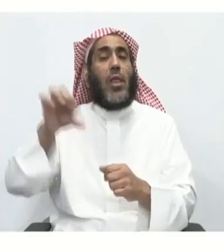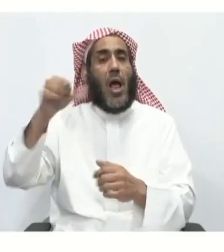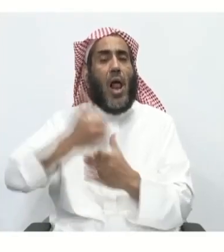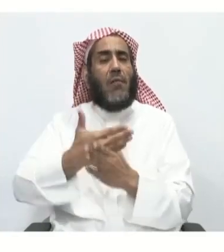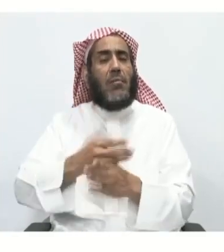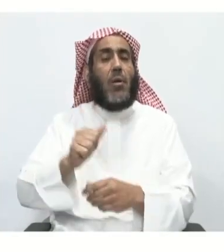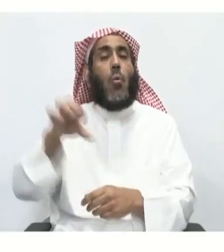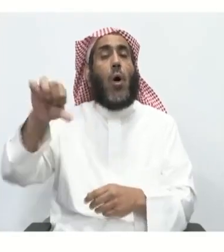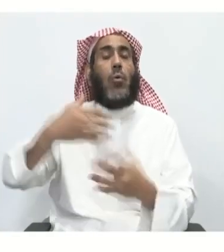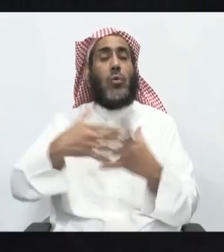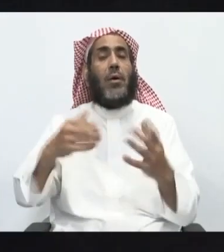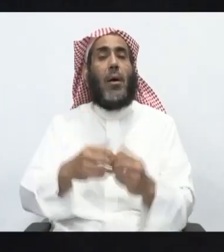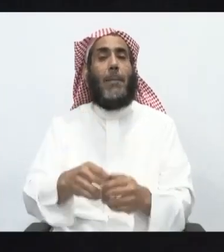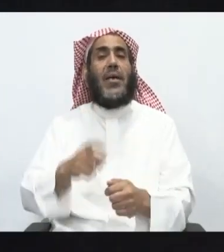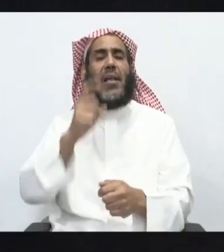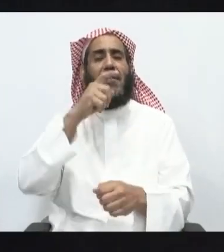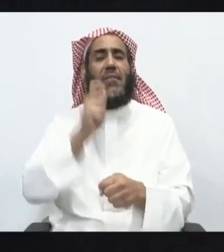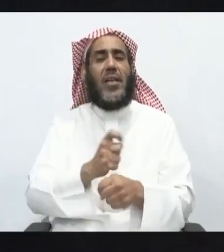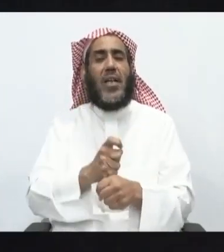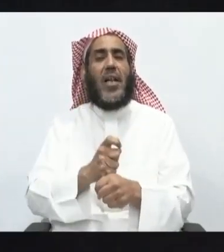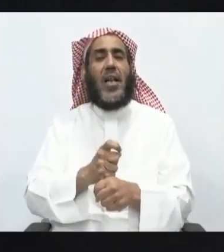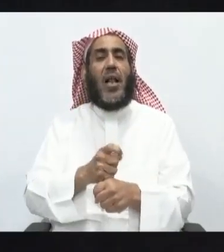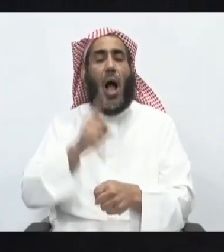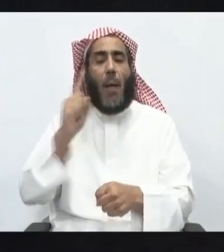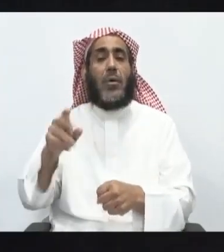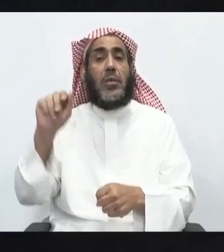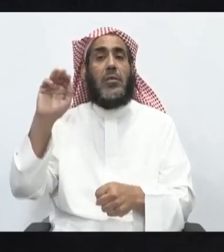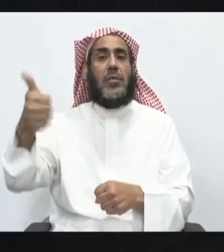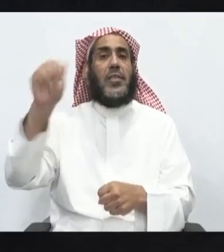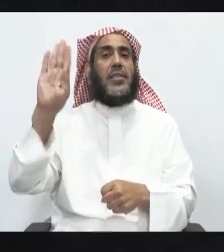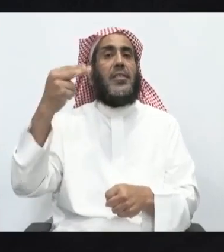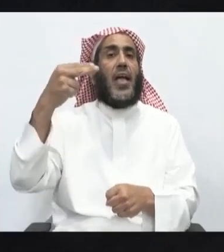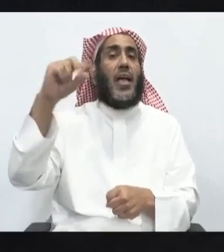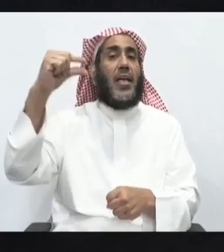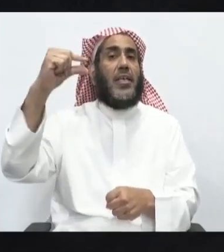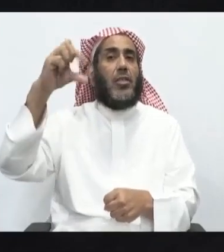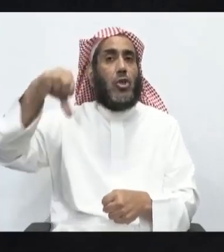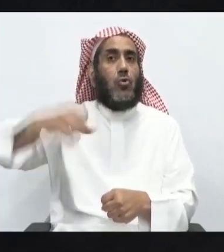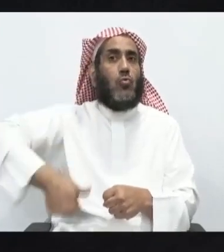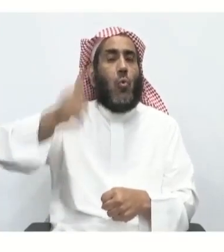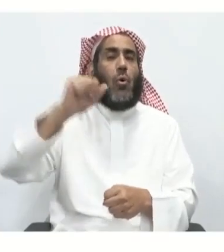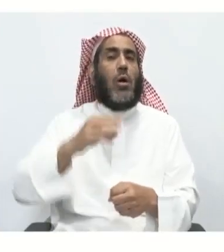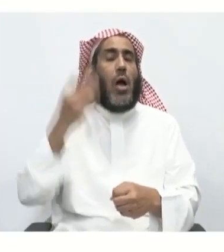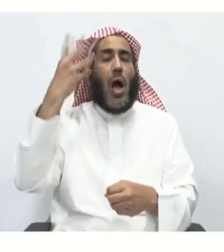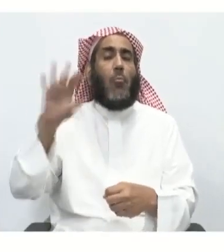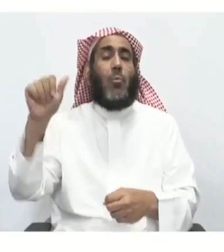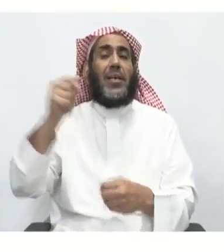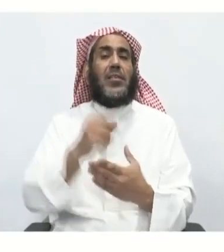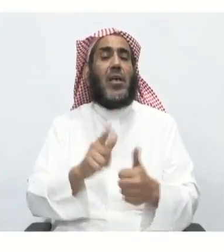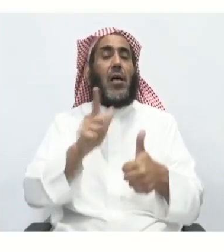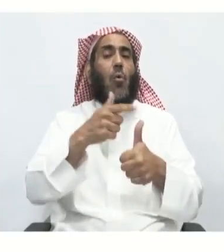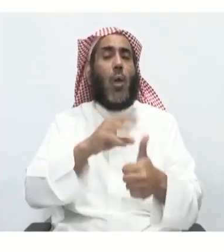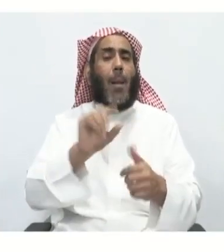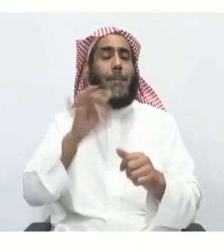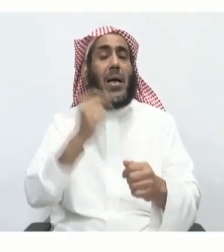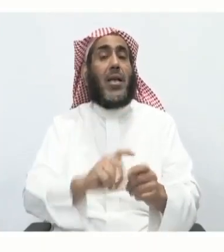ايضا لان هنا واو جماعه وبعد فعل اتى بعد فعل فعل الامر استعدوا الحديث هنا عن الجماعه ابو بكر الصديق اول من